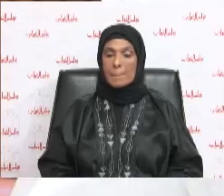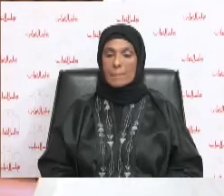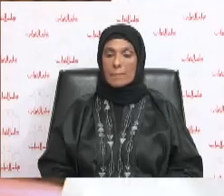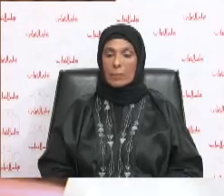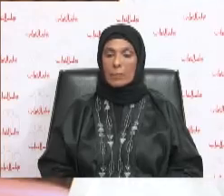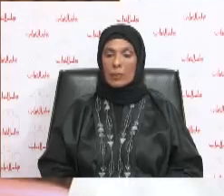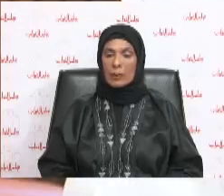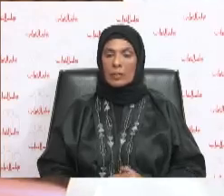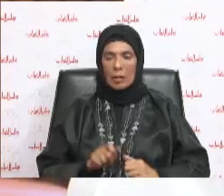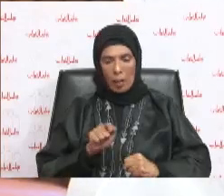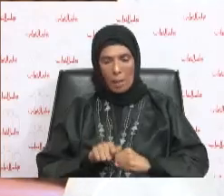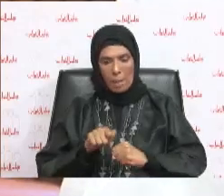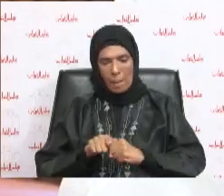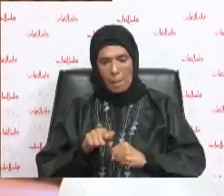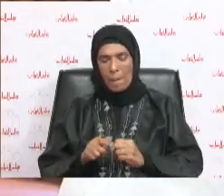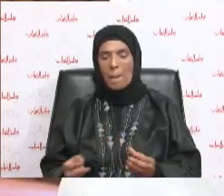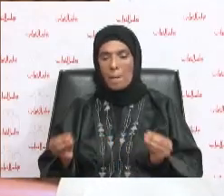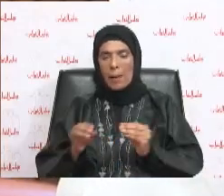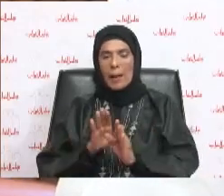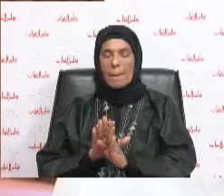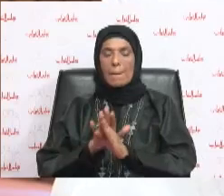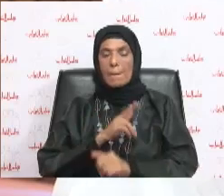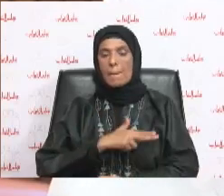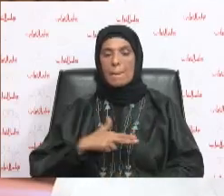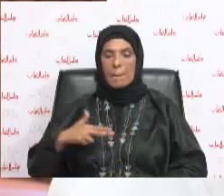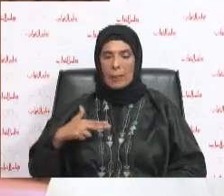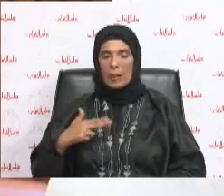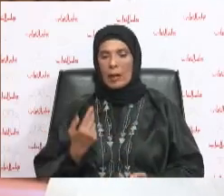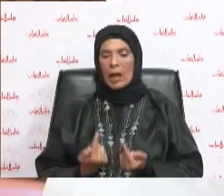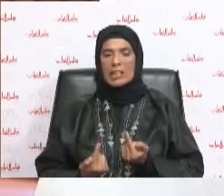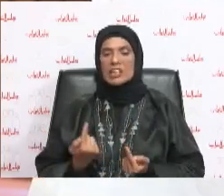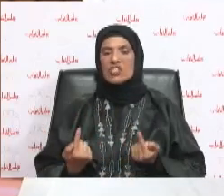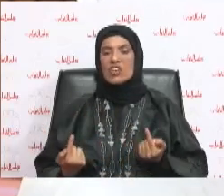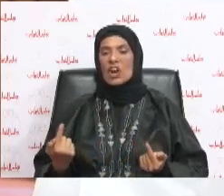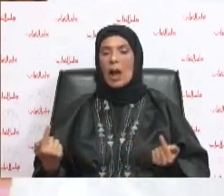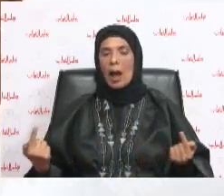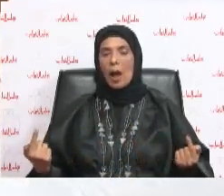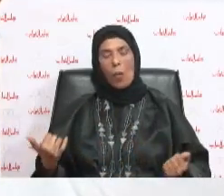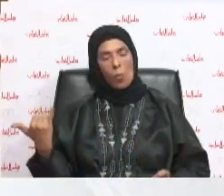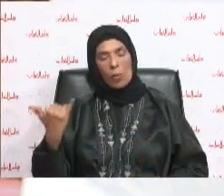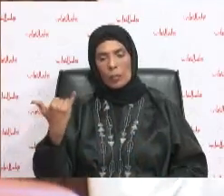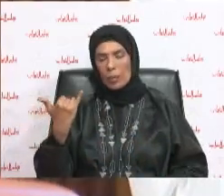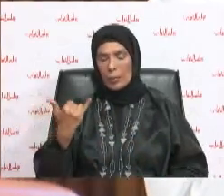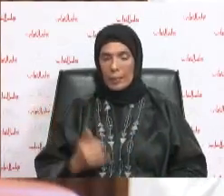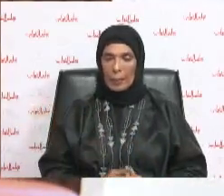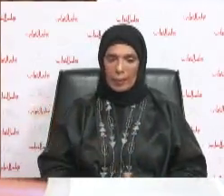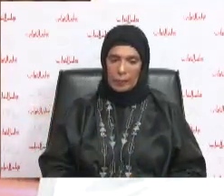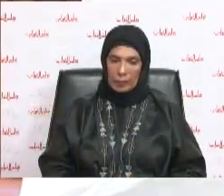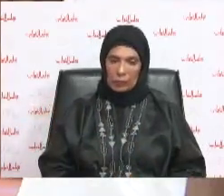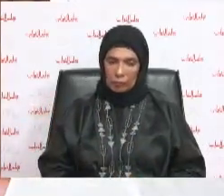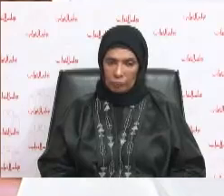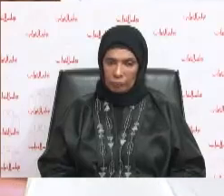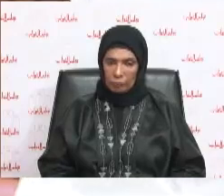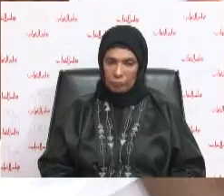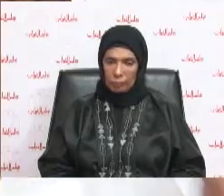نحث على زيادة دعم الحكومة للقطاع الزراعي الحقيقة الجماعة مو بمقصرين حسب